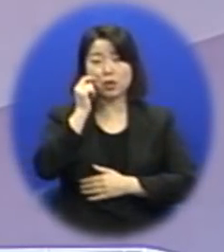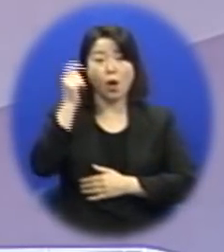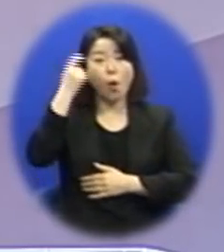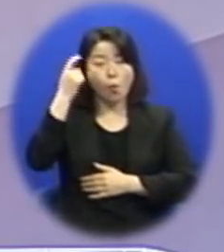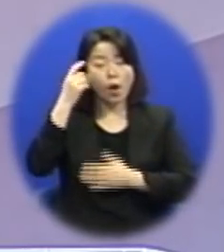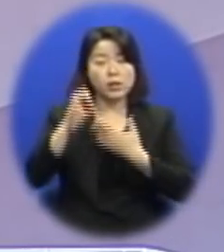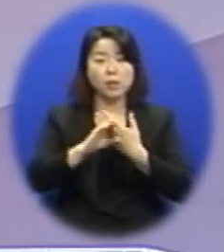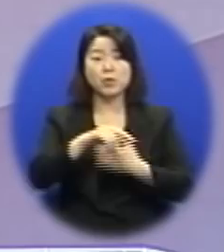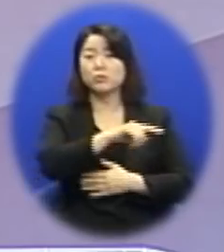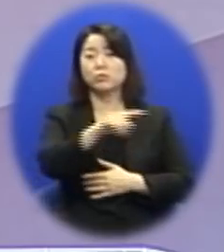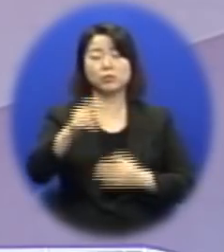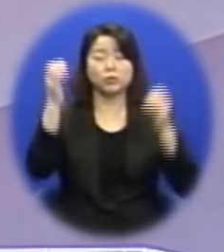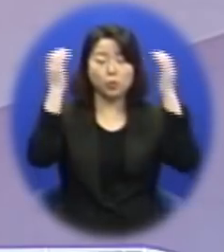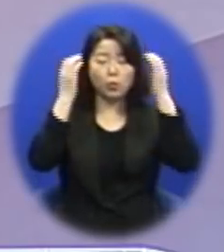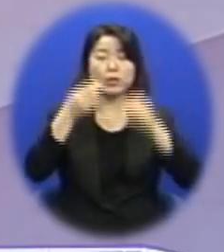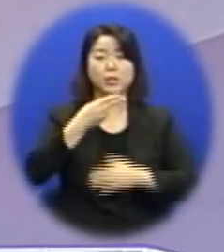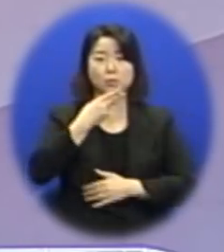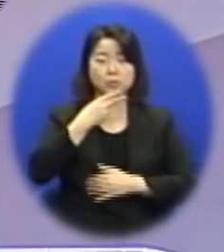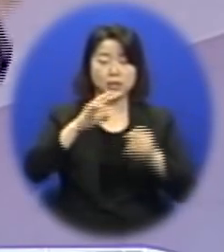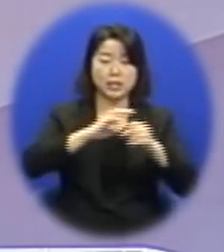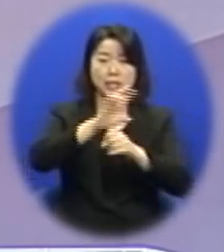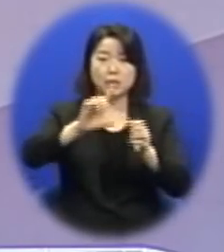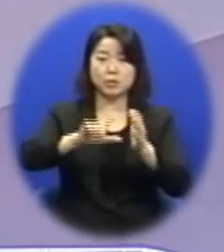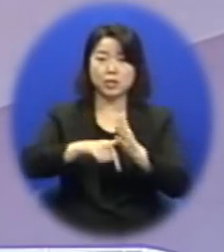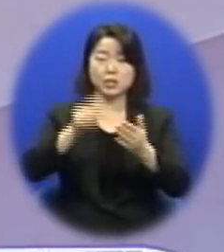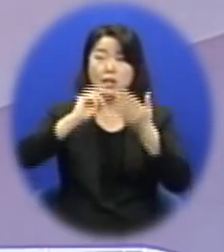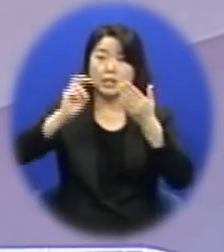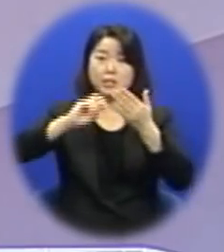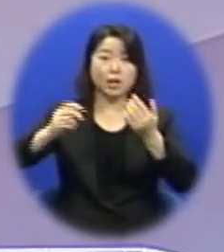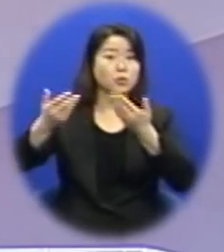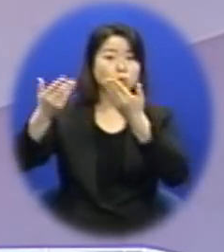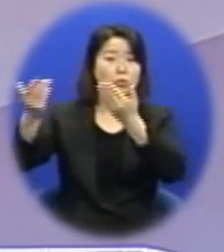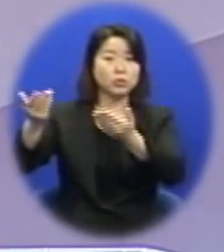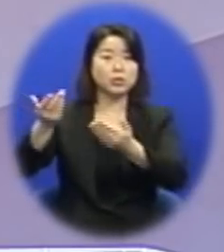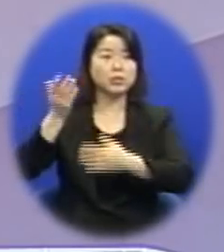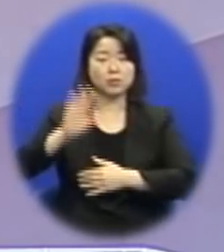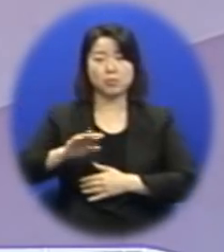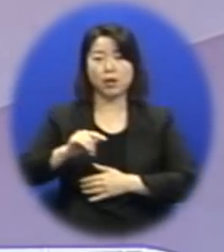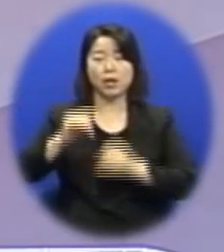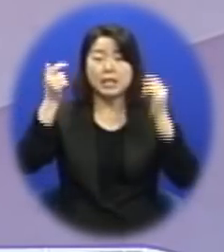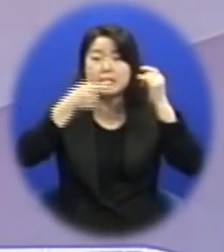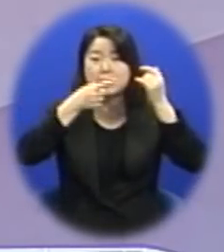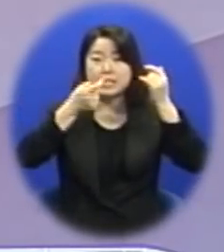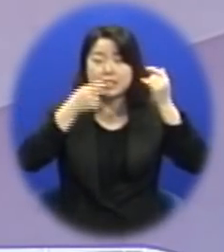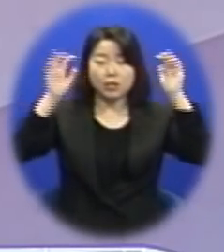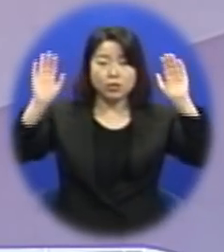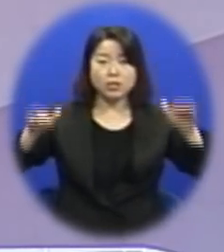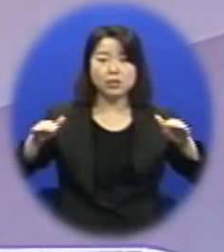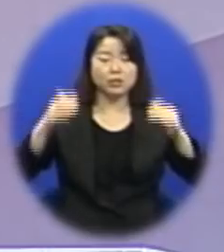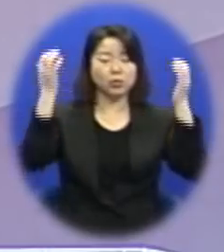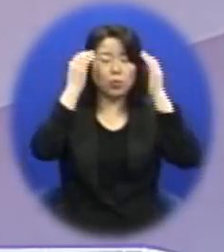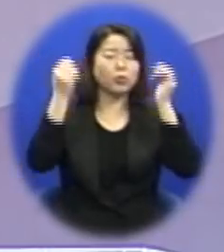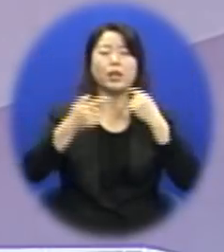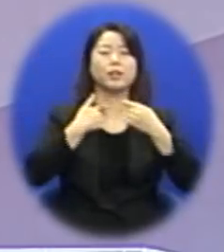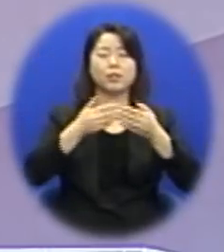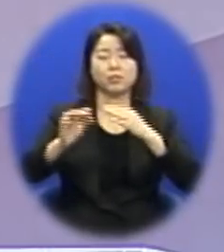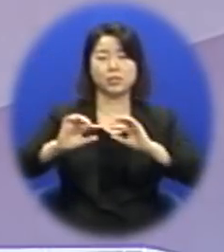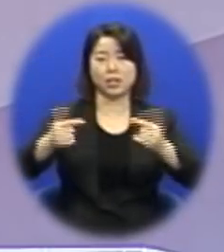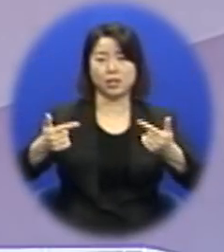고난이 없으니까 24시간 찬송하지 그들은 고난을 겪지 않아요